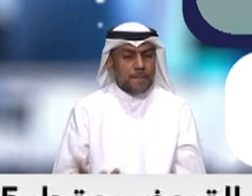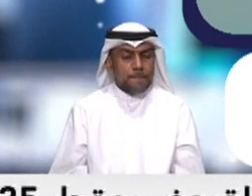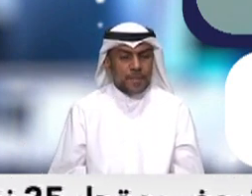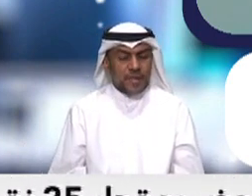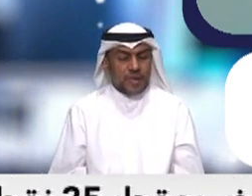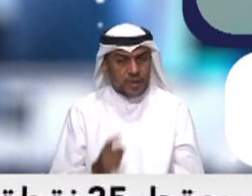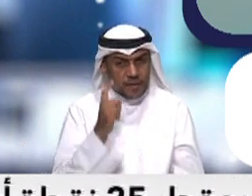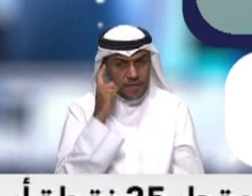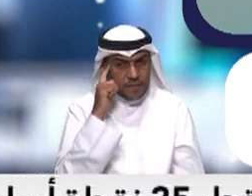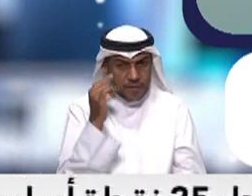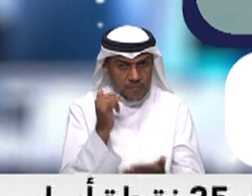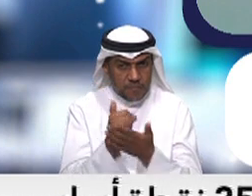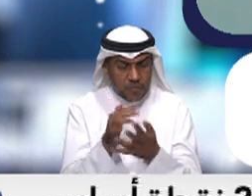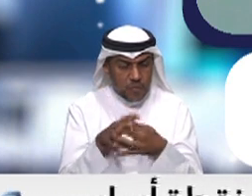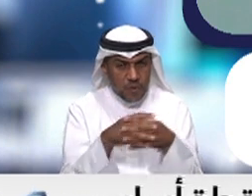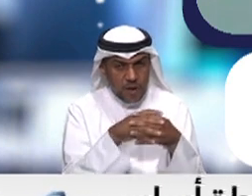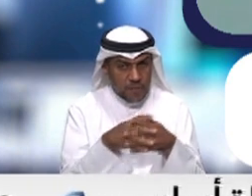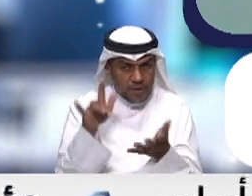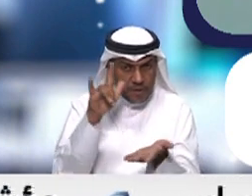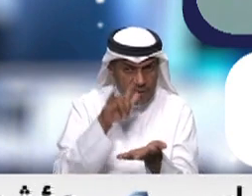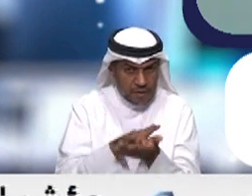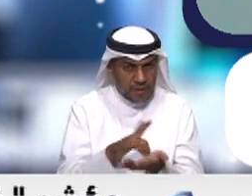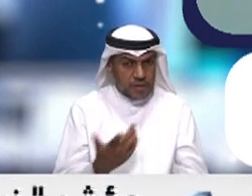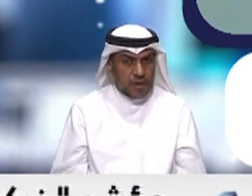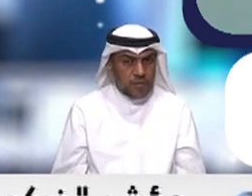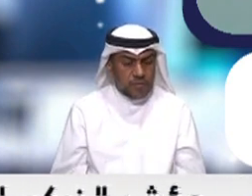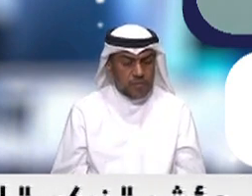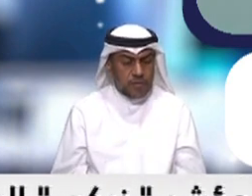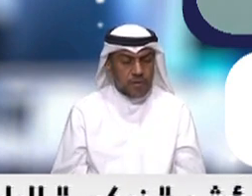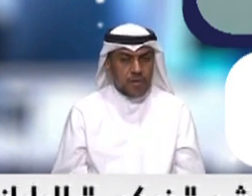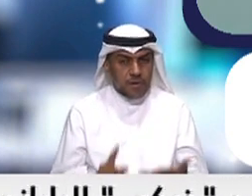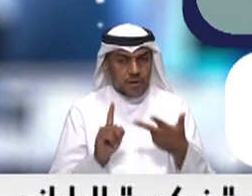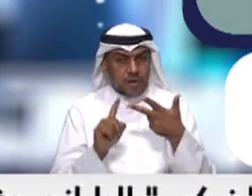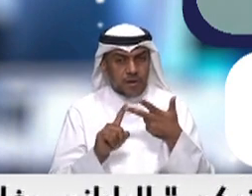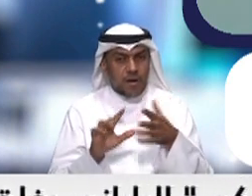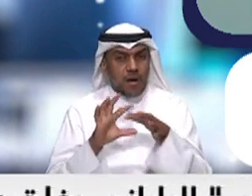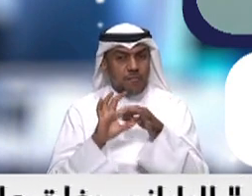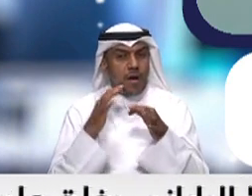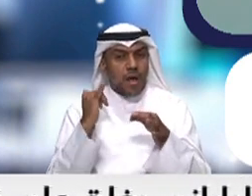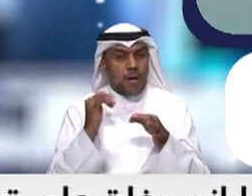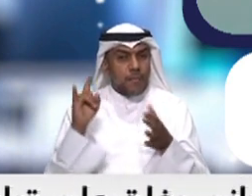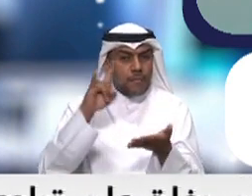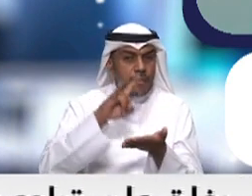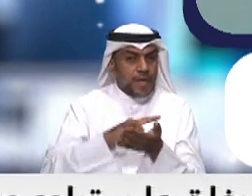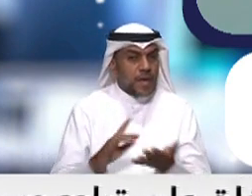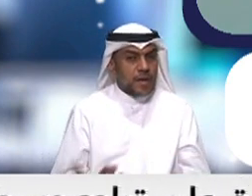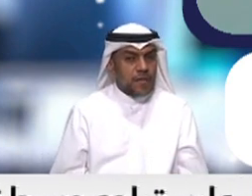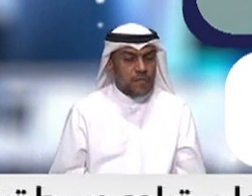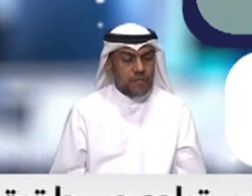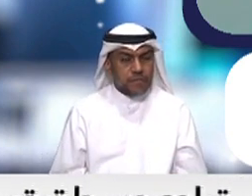زيارة المبعوث الأمريكي وأيضا أمين عام جامعة الدول العربية دكتور عماد؟